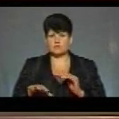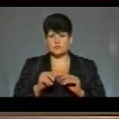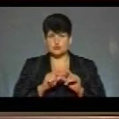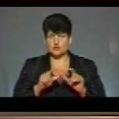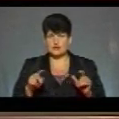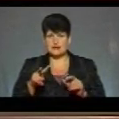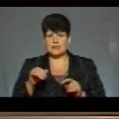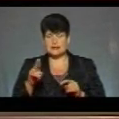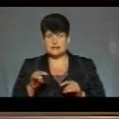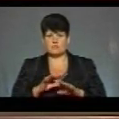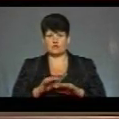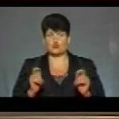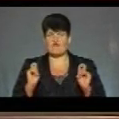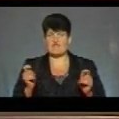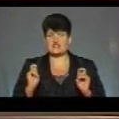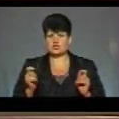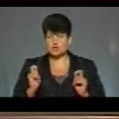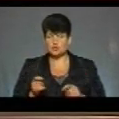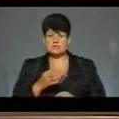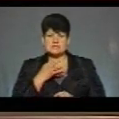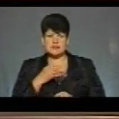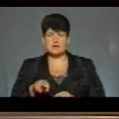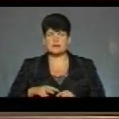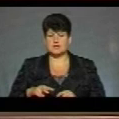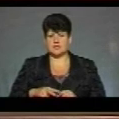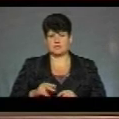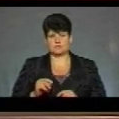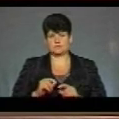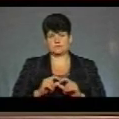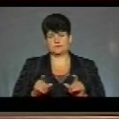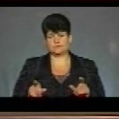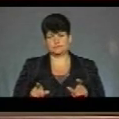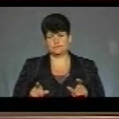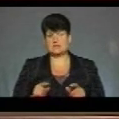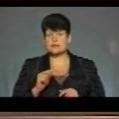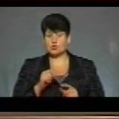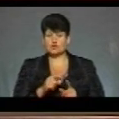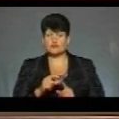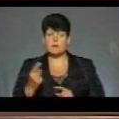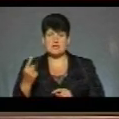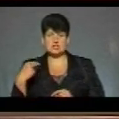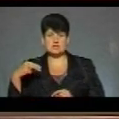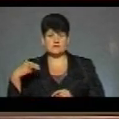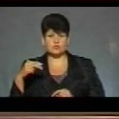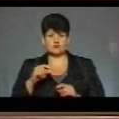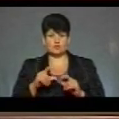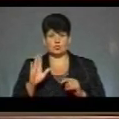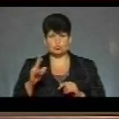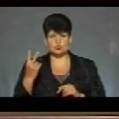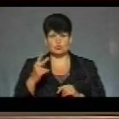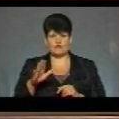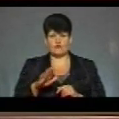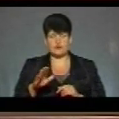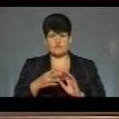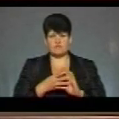школи-ліцею проведуть вечірку, розповів директор навчального закладу Олександр Остапчук. За його словами, перший дзвоник у школі відбудеться 2 вересня